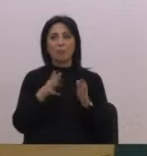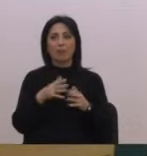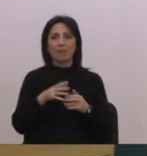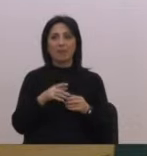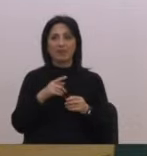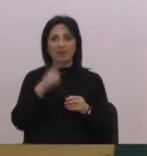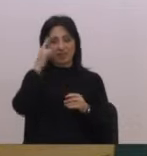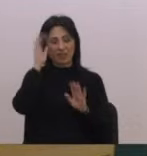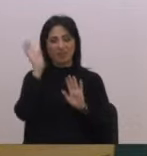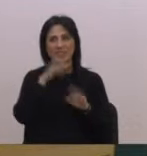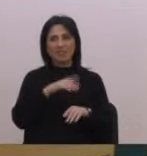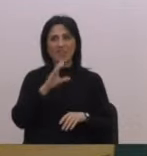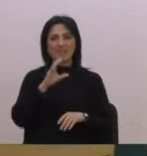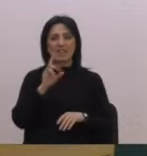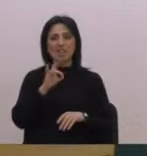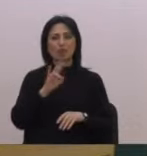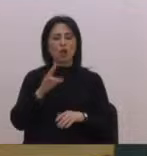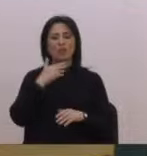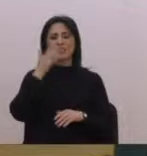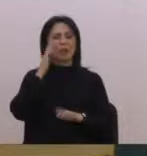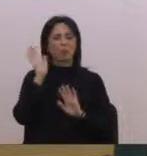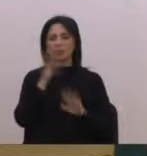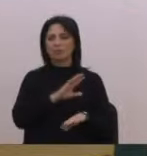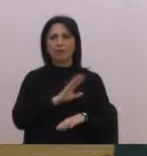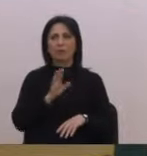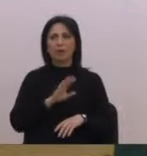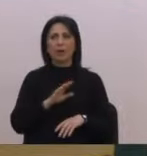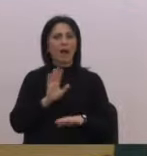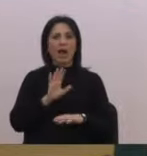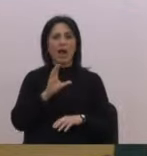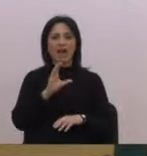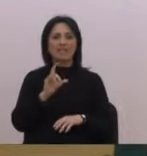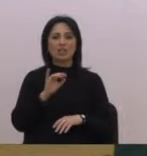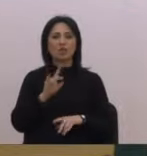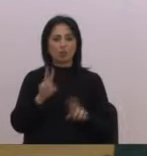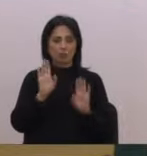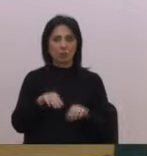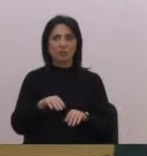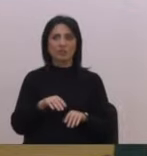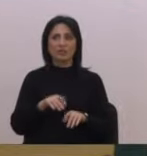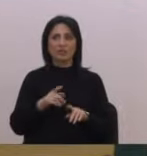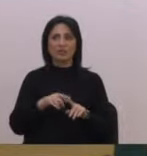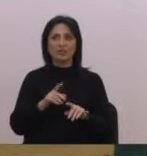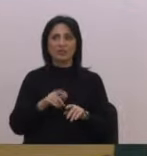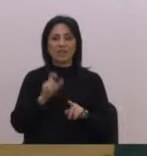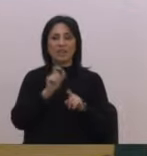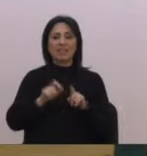რომ გავანებოთ სეზონს ზაფხულის სეზონს არა სეზონზეც კი ტყვიის შემცველობის და